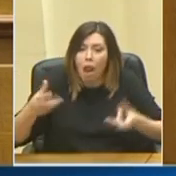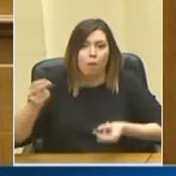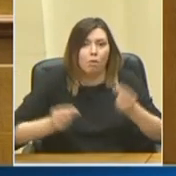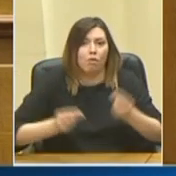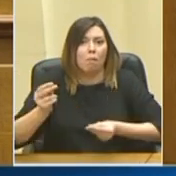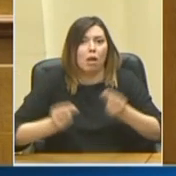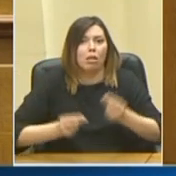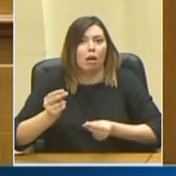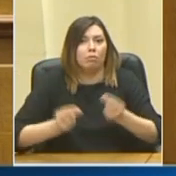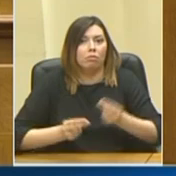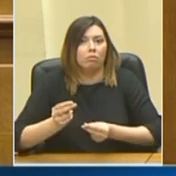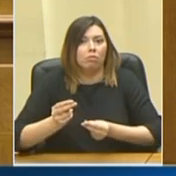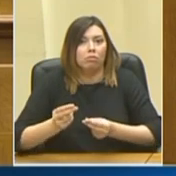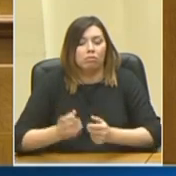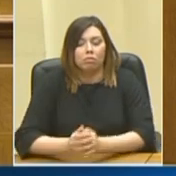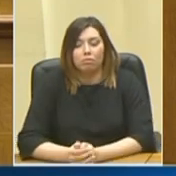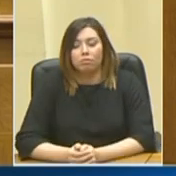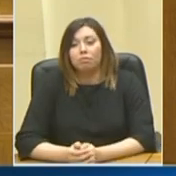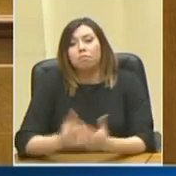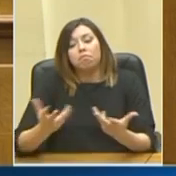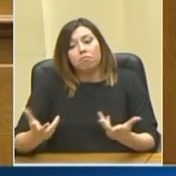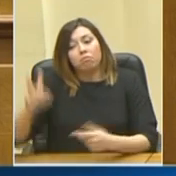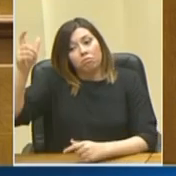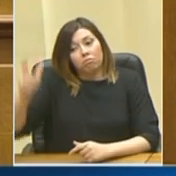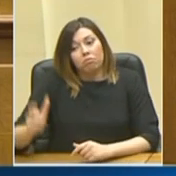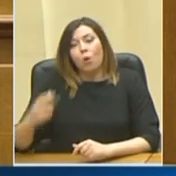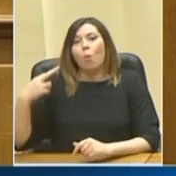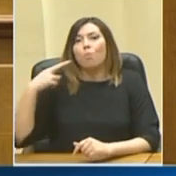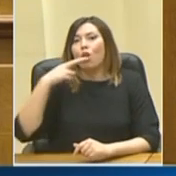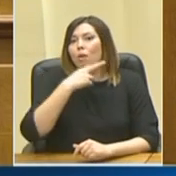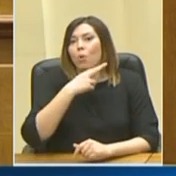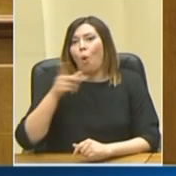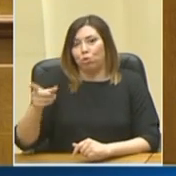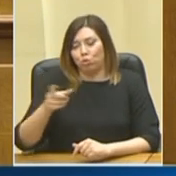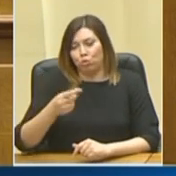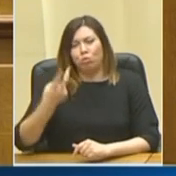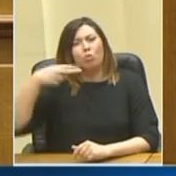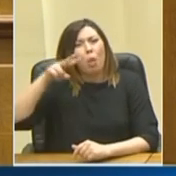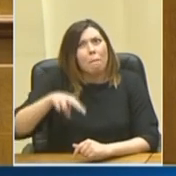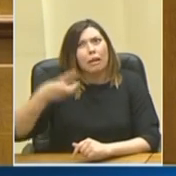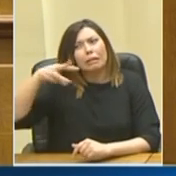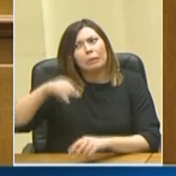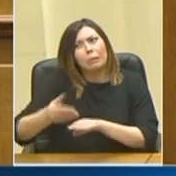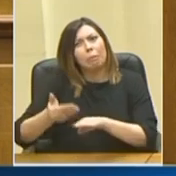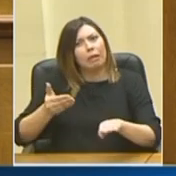προβλήματα. Είπε ο κύριος Πρωθυπουργός πριν 2-3 μέρες στη